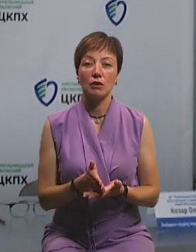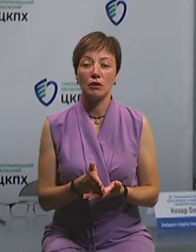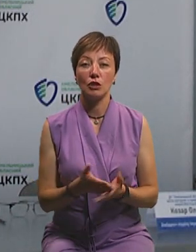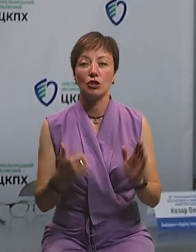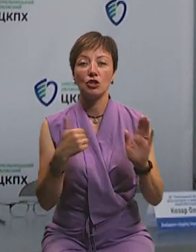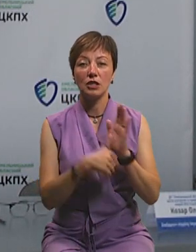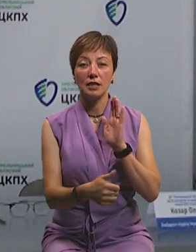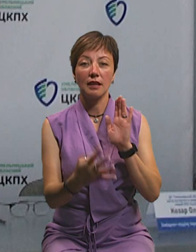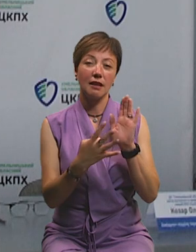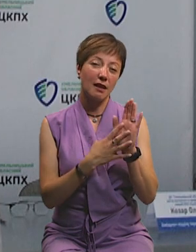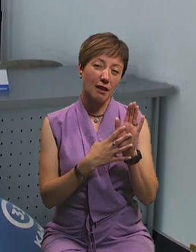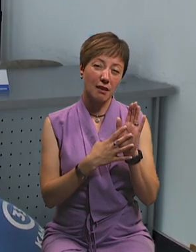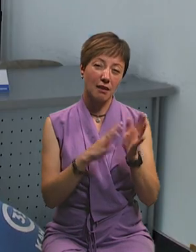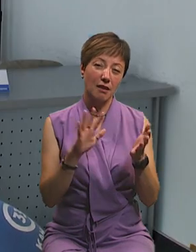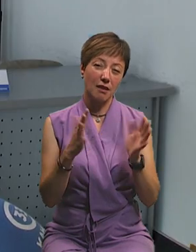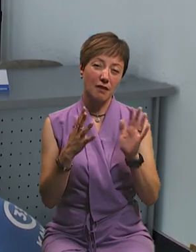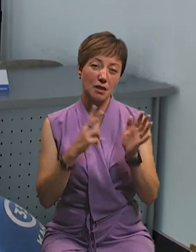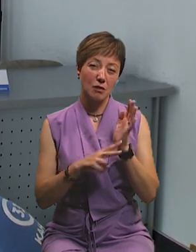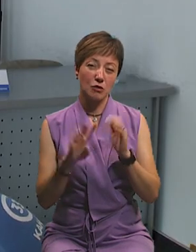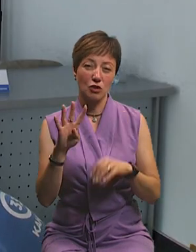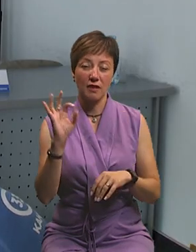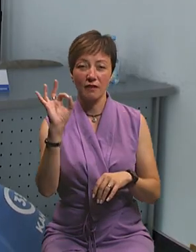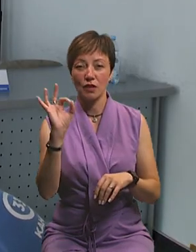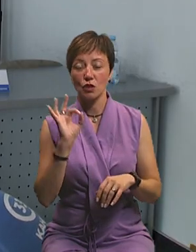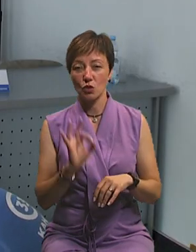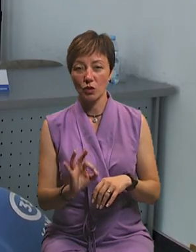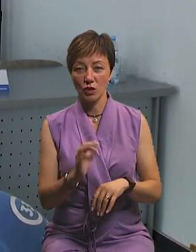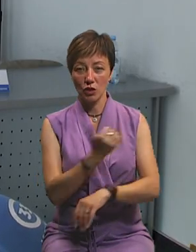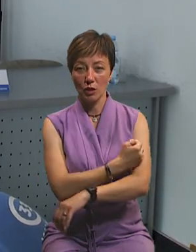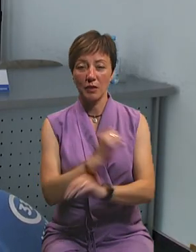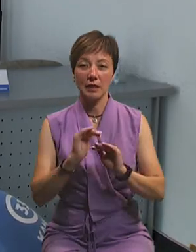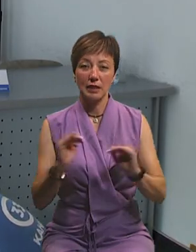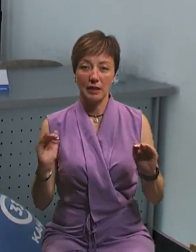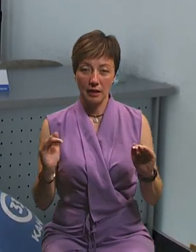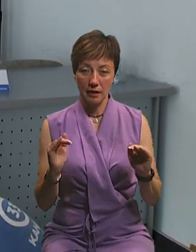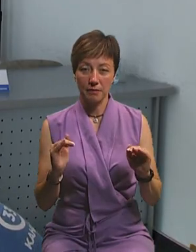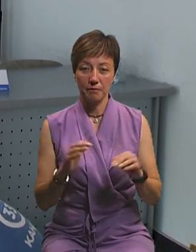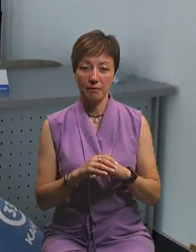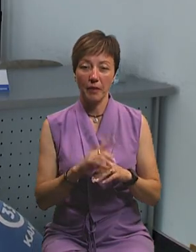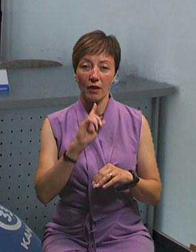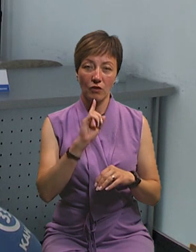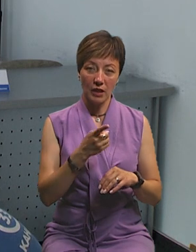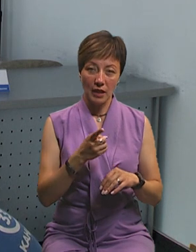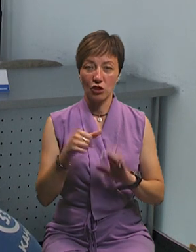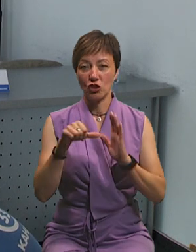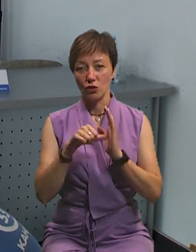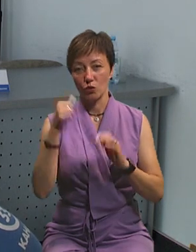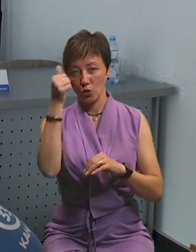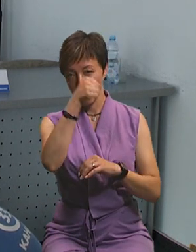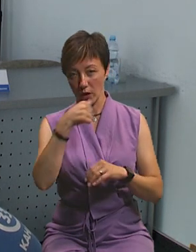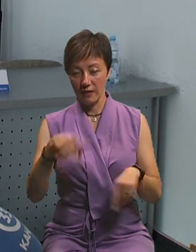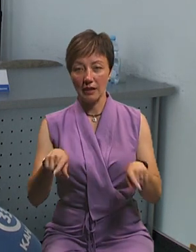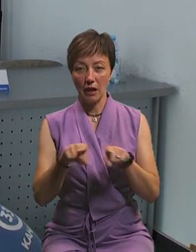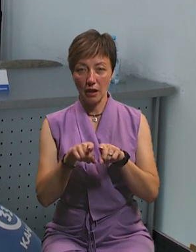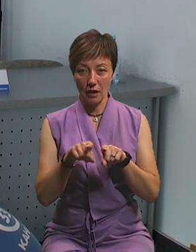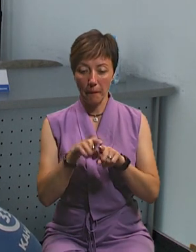69 якщо не помиляюся 74% щеплення дітей Це мається на увазі в рік і в 6 років і таке